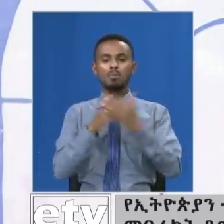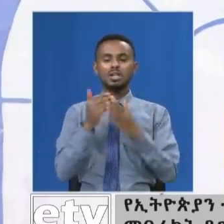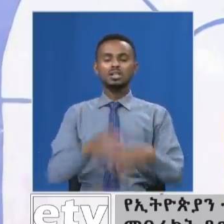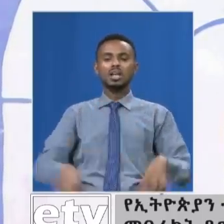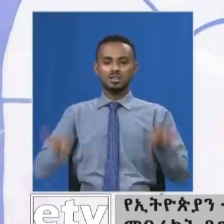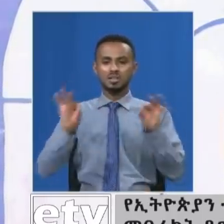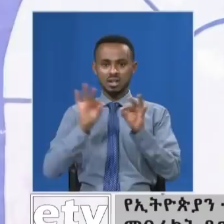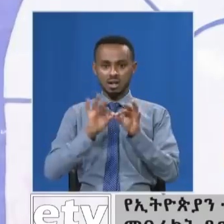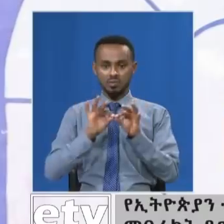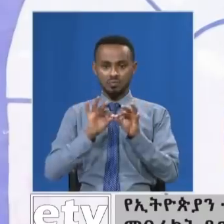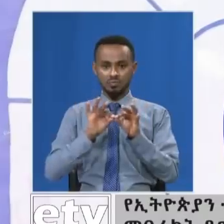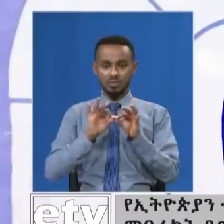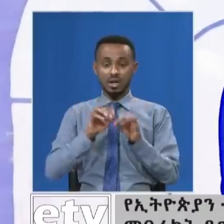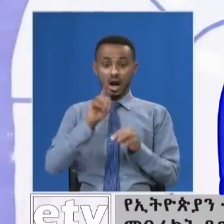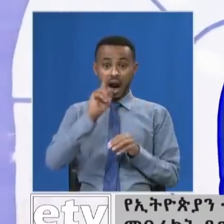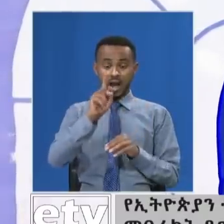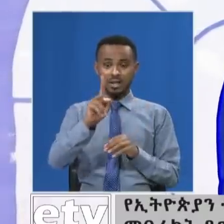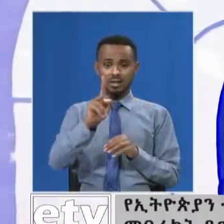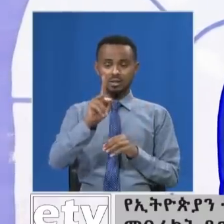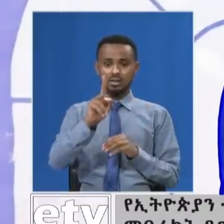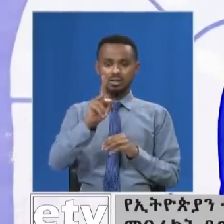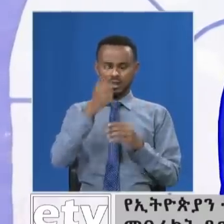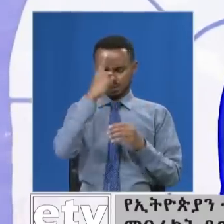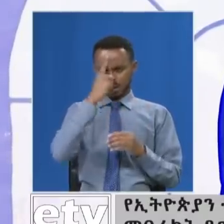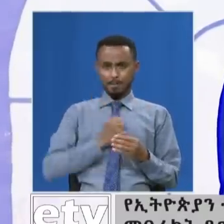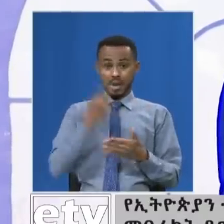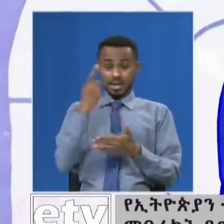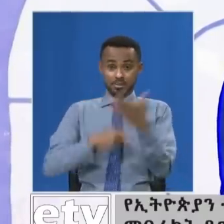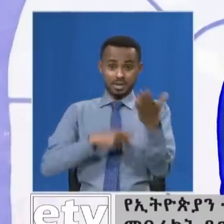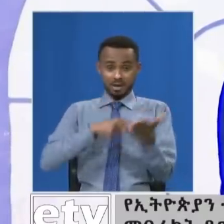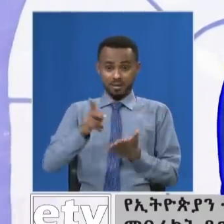ማመቻቸት ያስፈልጋል። አንድ